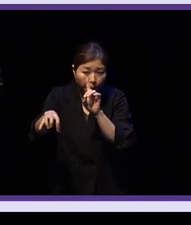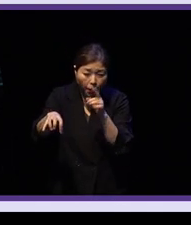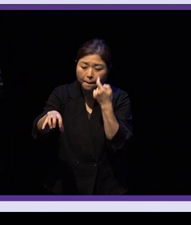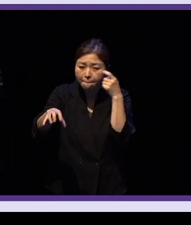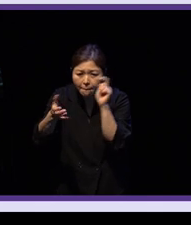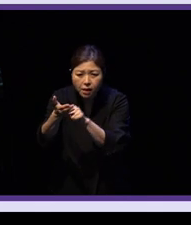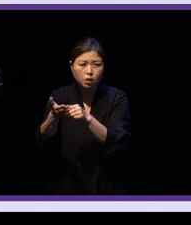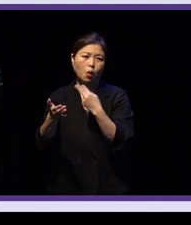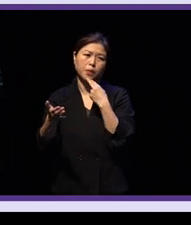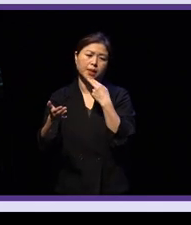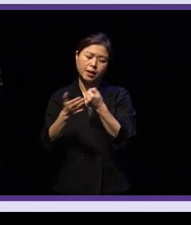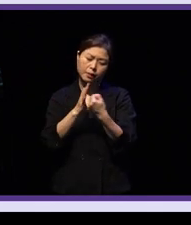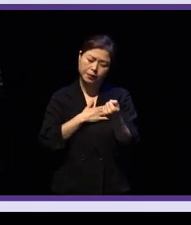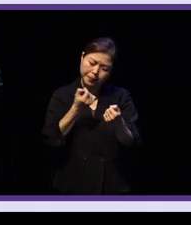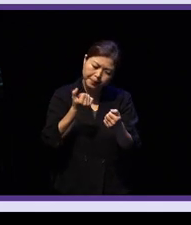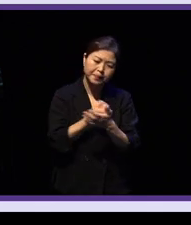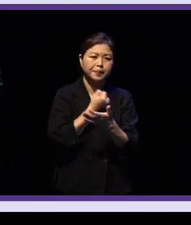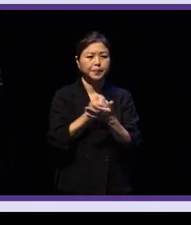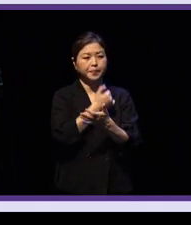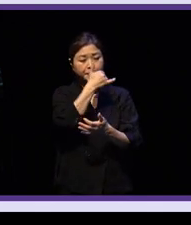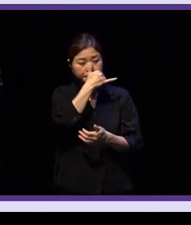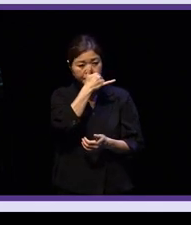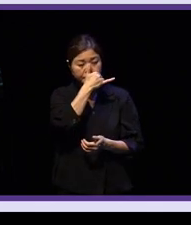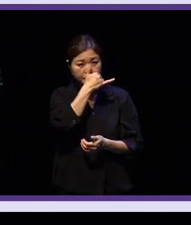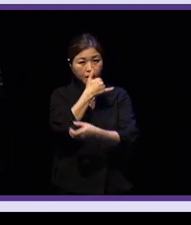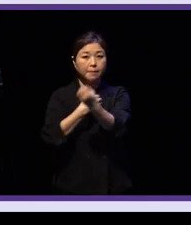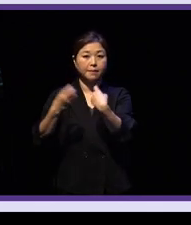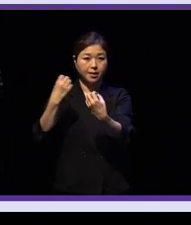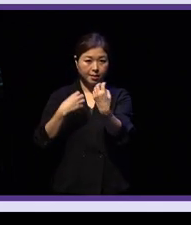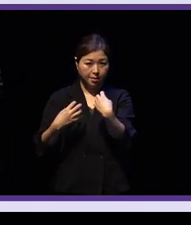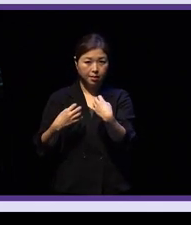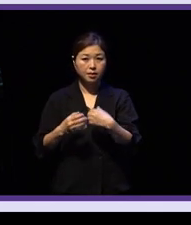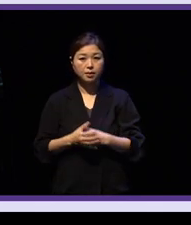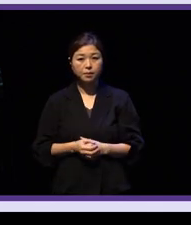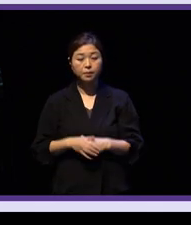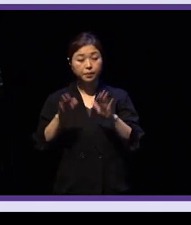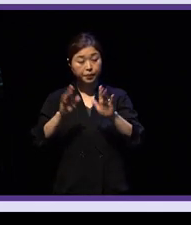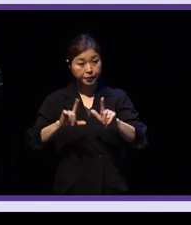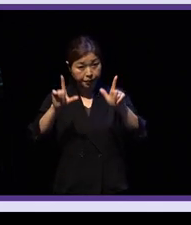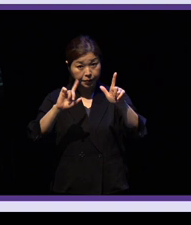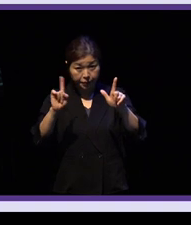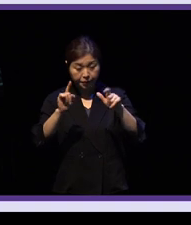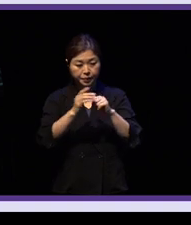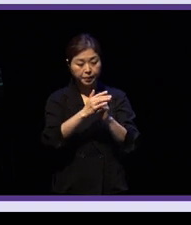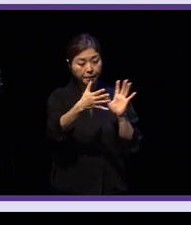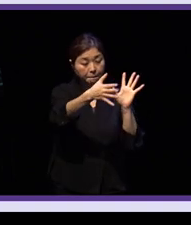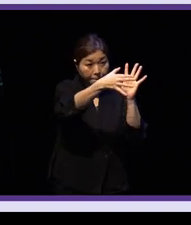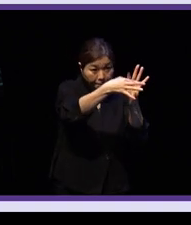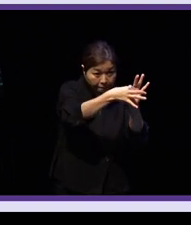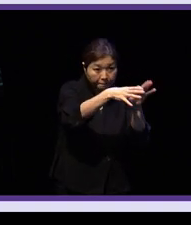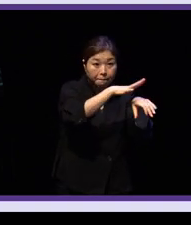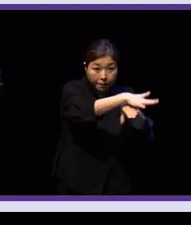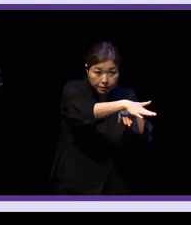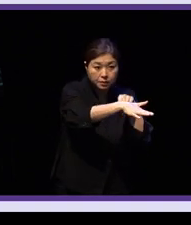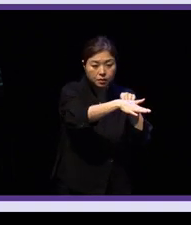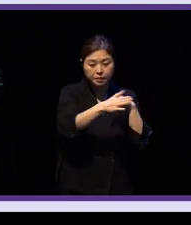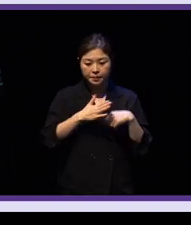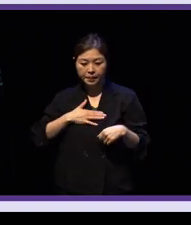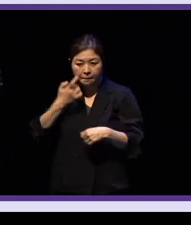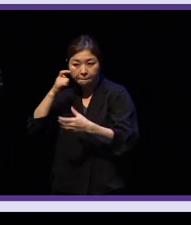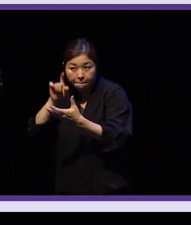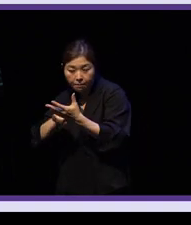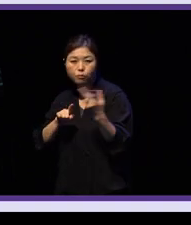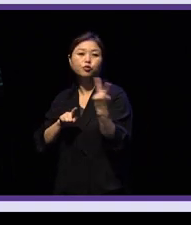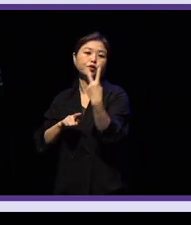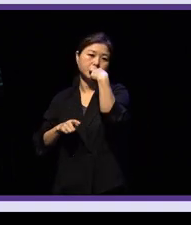아쉽다라는 그리고 의견들이 상당한 의견들이 많이 있어 가지고 올해는 좀 매칭형과 좀 매칭과 밝은